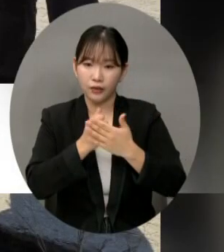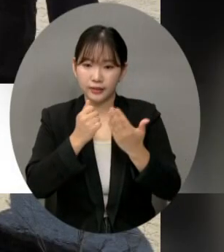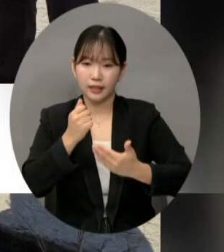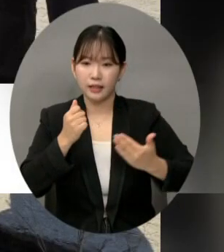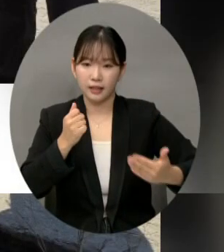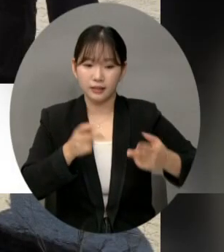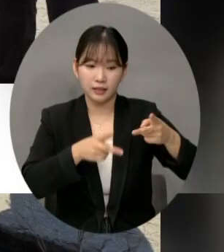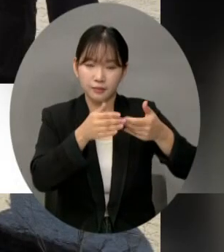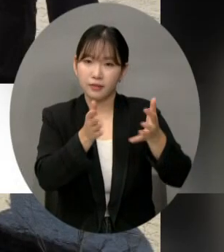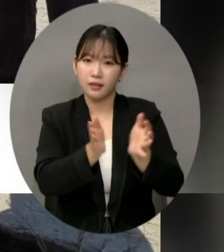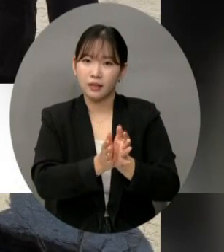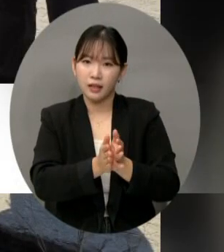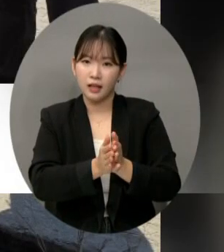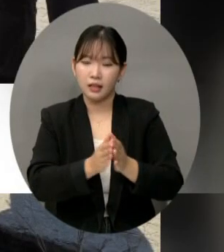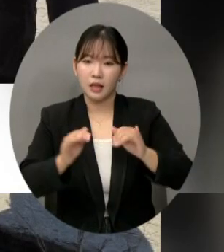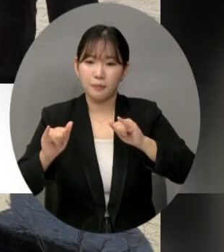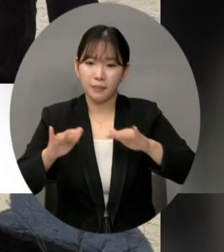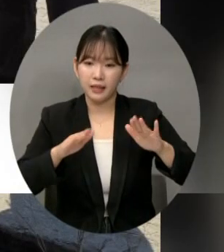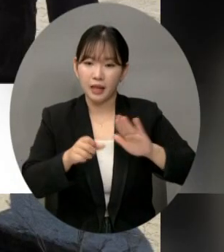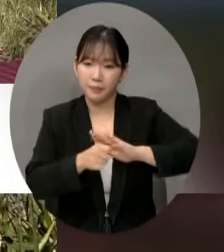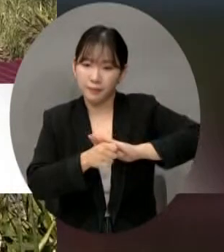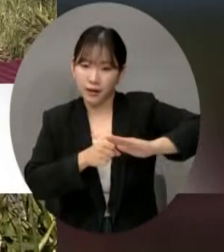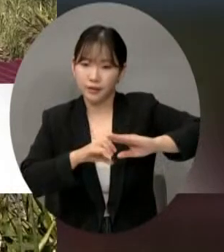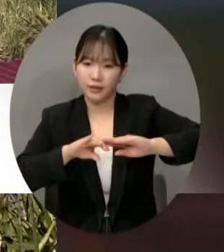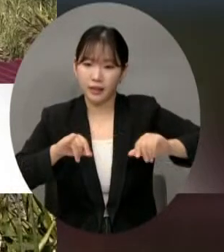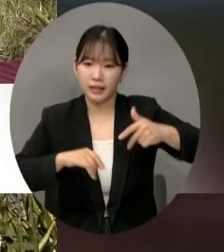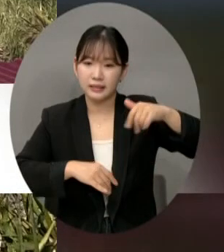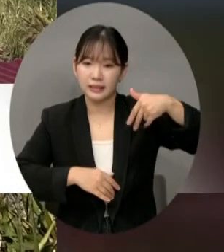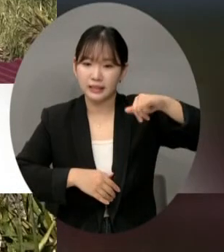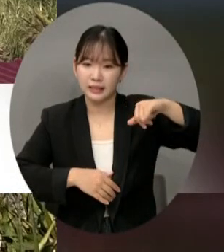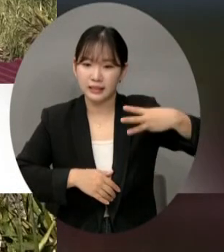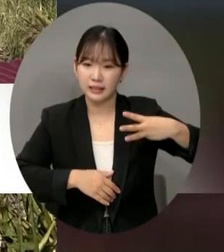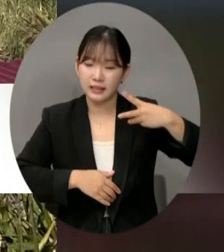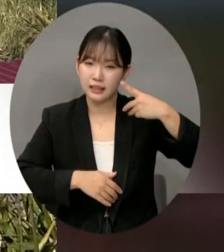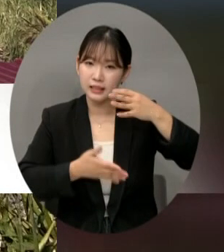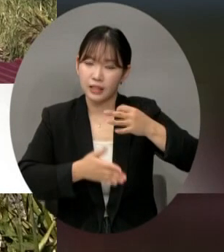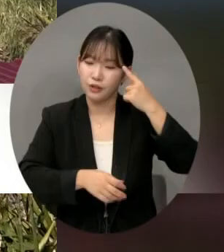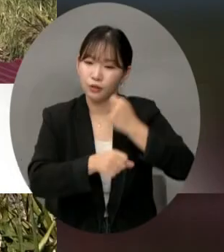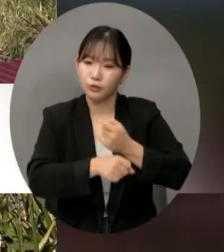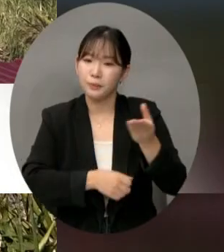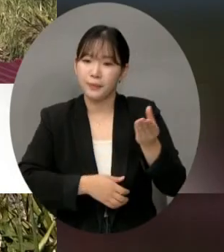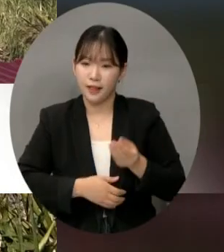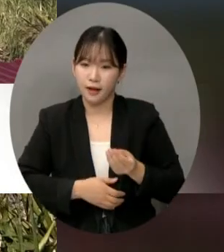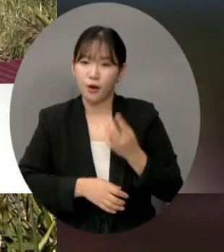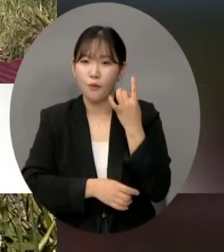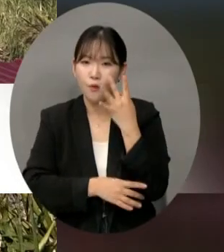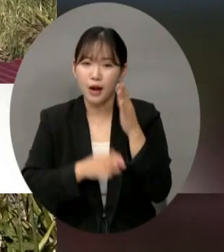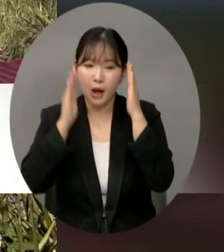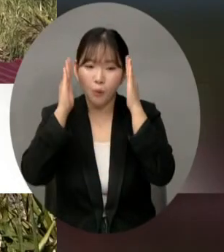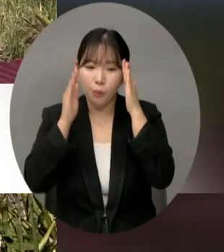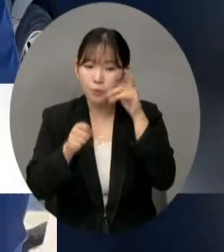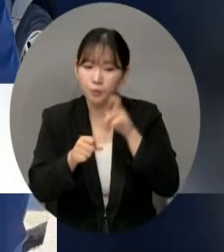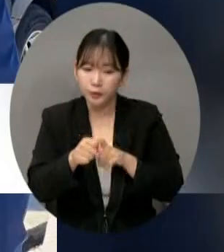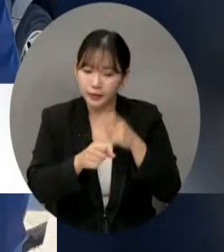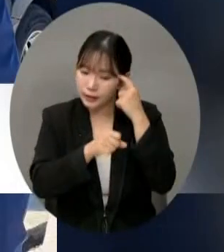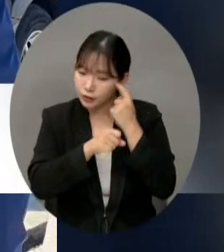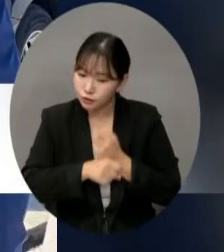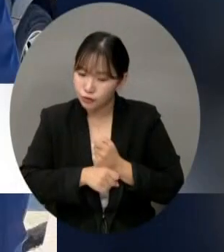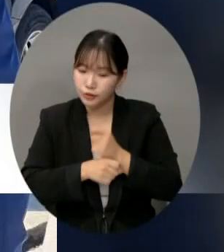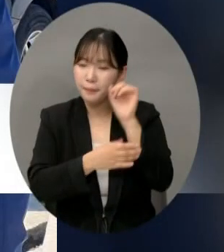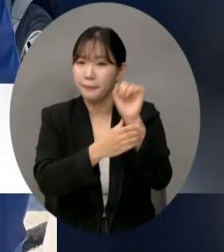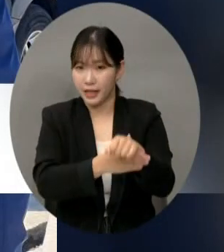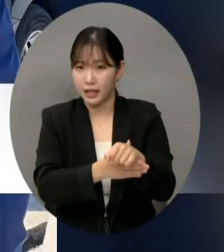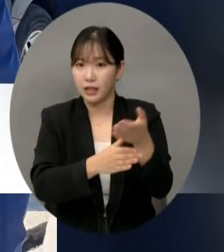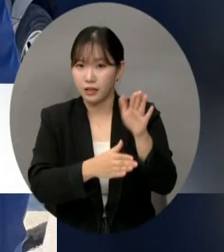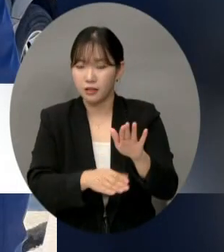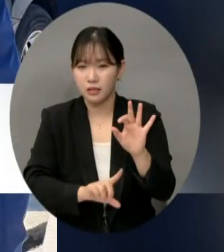사업단의 간척지 부지를 지질 자원 연구소가 임대한 것으로 당초 학술적 지질 조사 사업으로 승인 받았지만